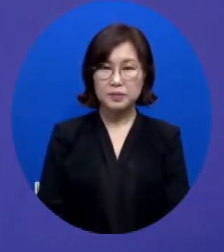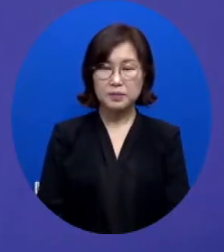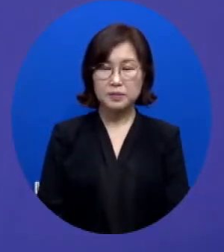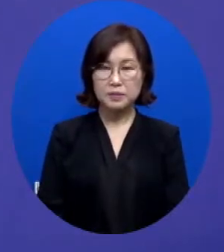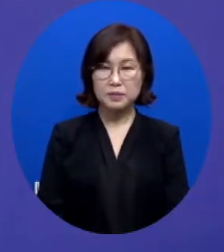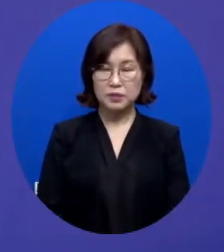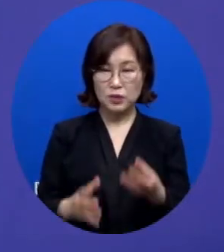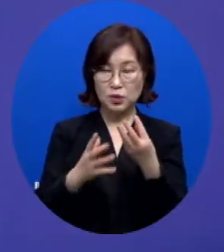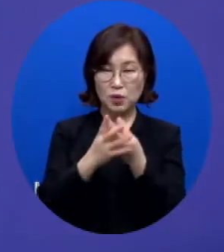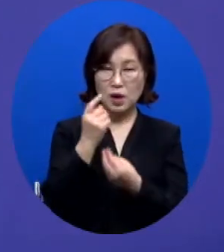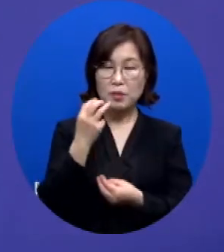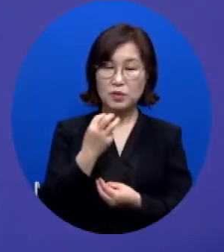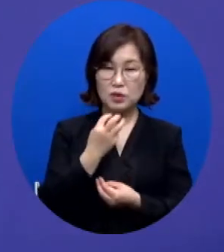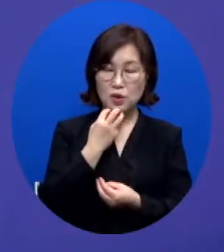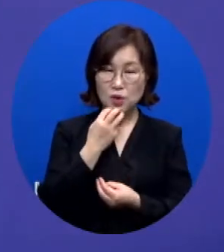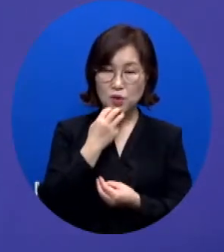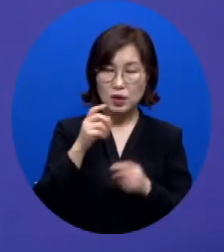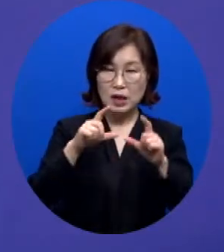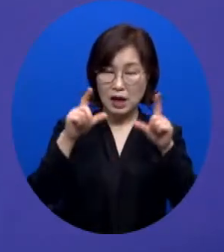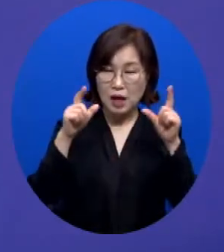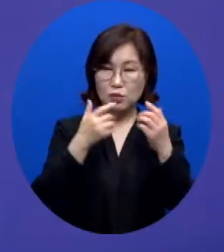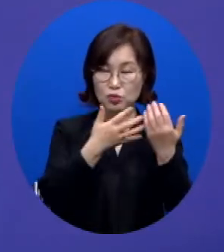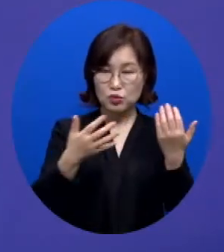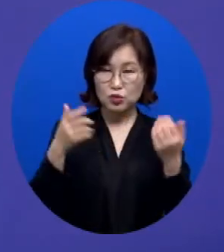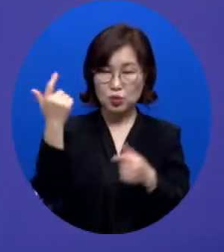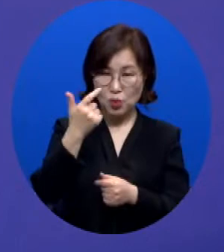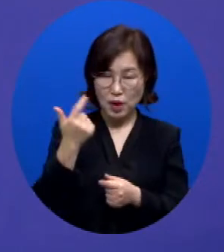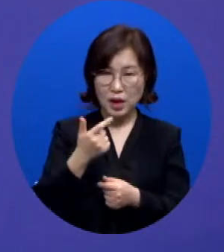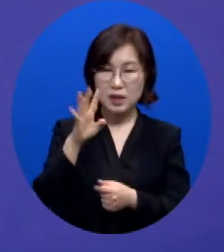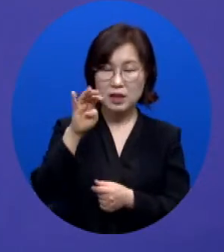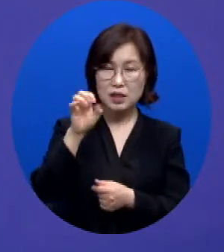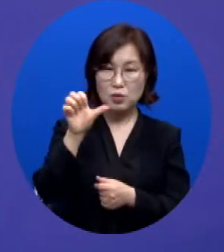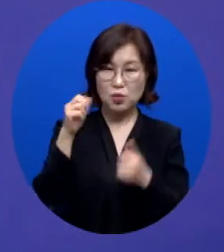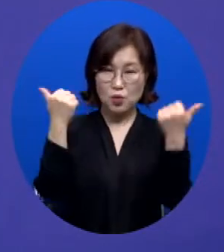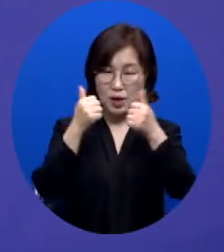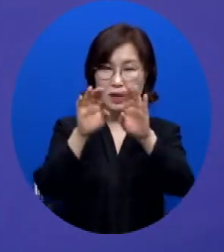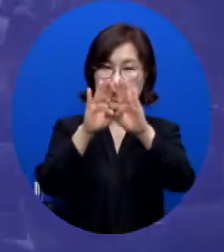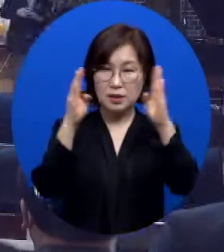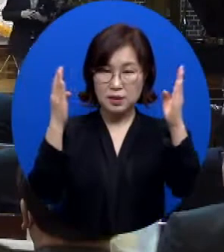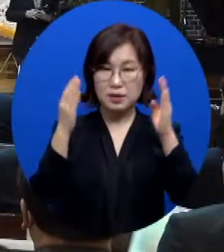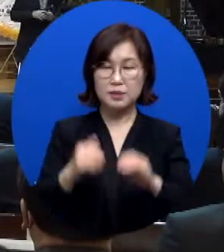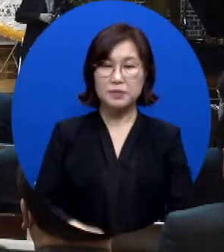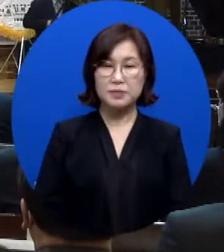대한예수교장로회 통합 서울 강북노회가 제45회 정기노회를 열었습니다.